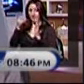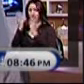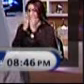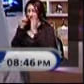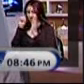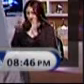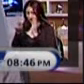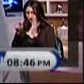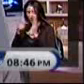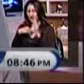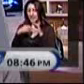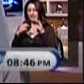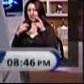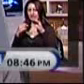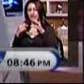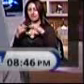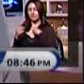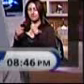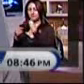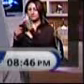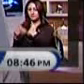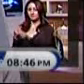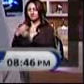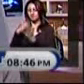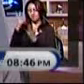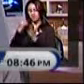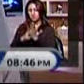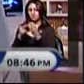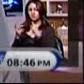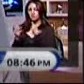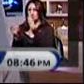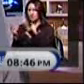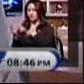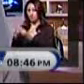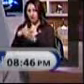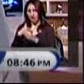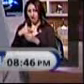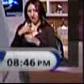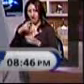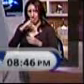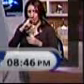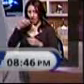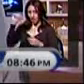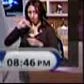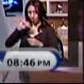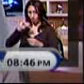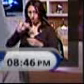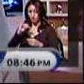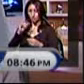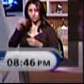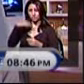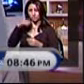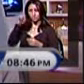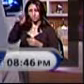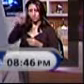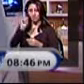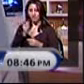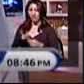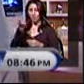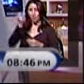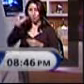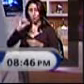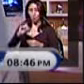طب يا سيدي ادي نسخة موقعة مني اهداء، اقرأ الرواية، ولو كنت اسأت للنوبيين وانت راجل من اسرة نوبية معروفة